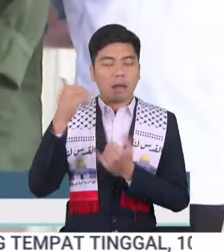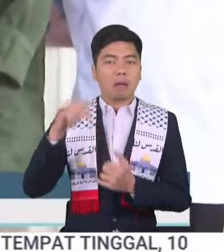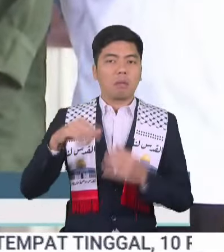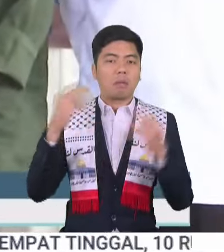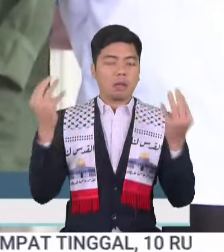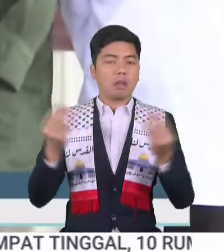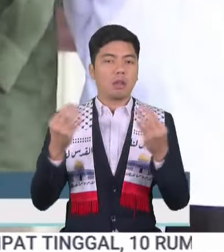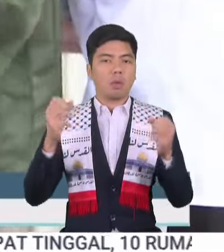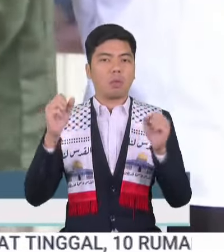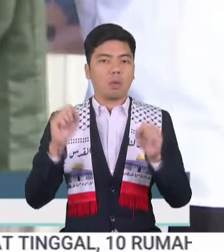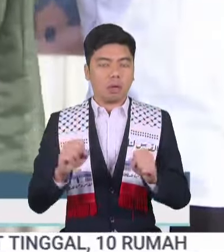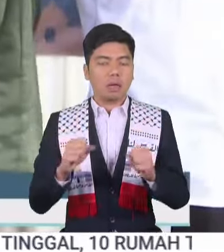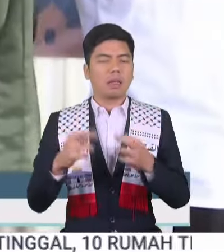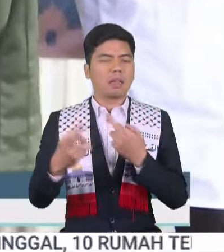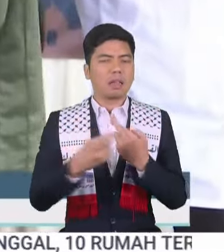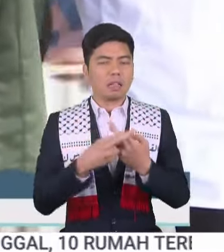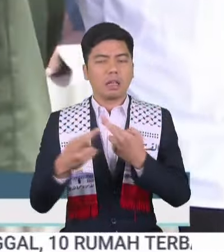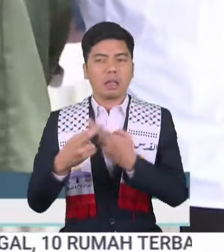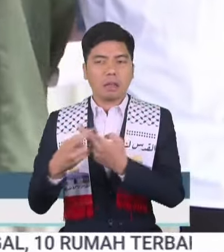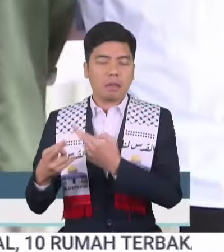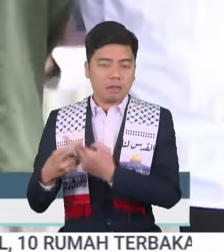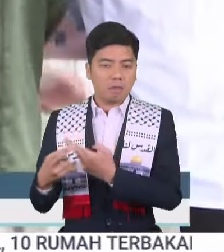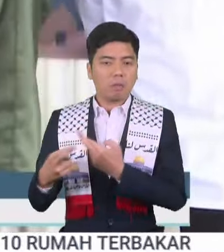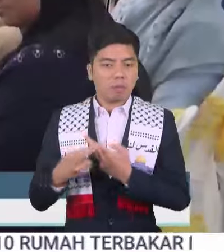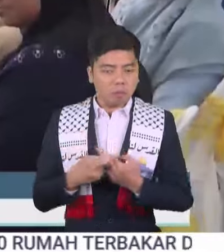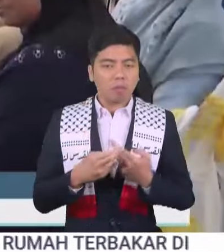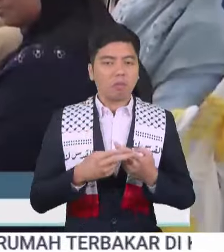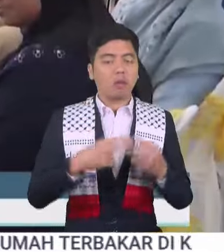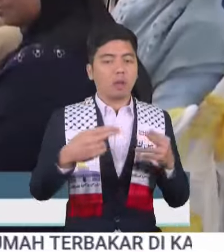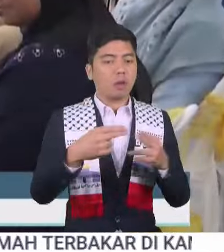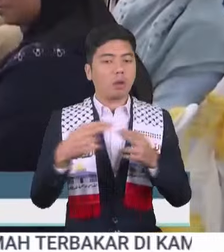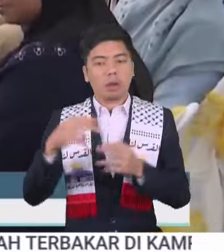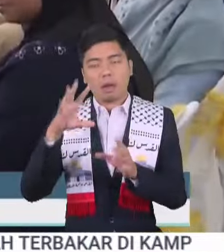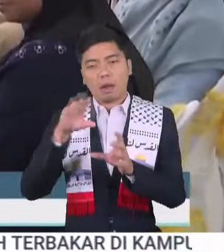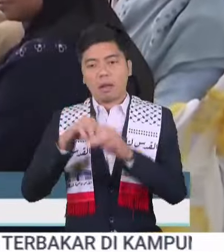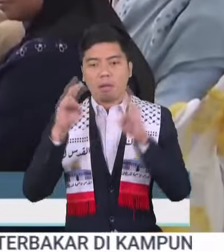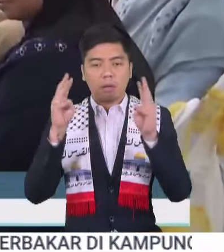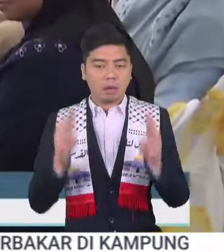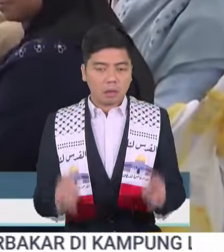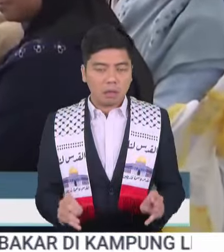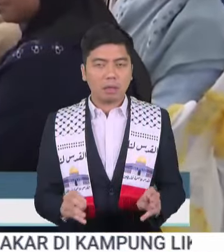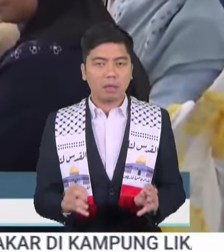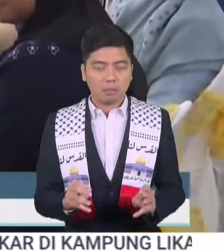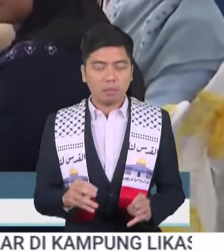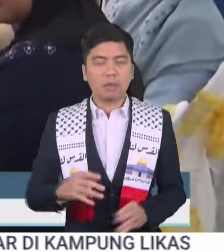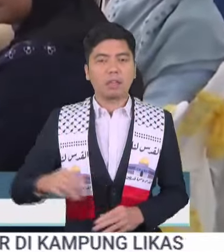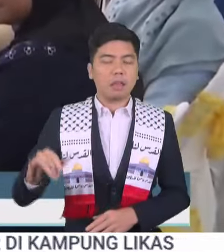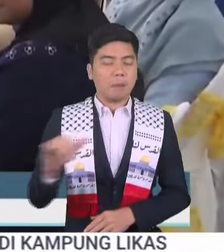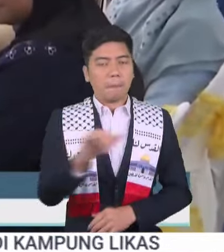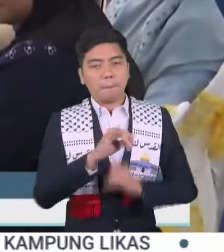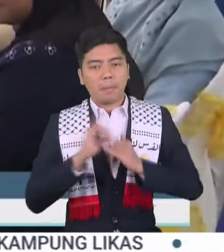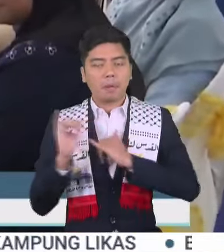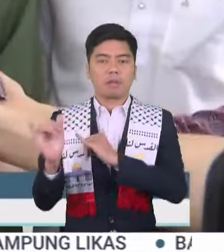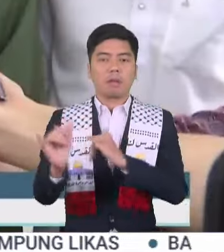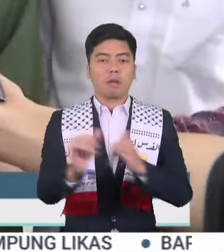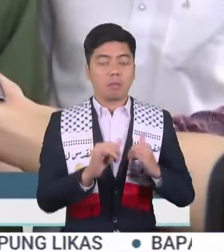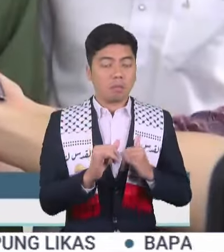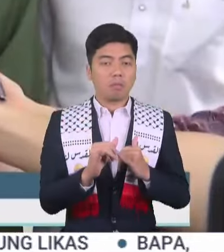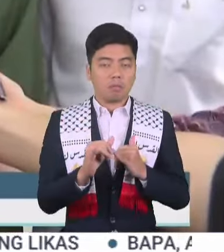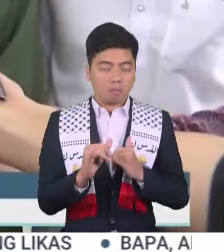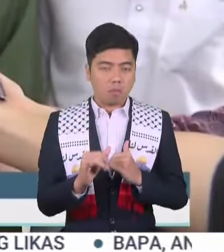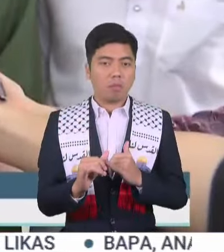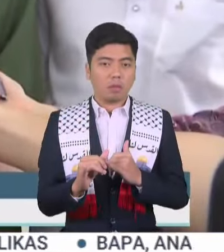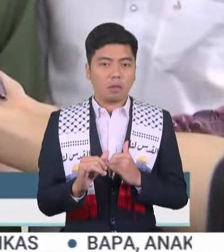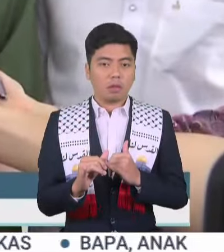senantiasa kita galakkan demi mengeratkan lagi silaturahim di kalangan masyarakat kita sambil kita bersama-sama